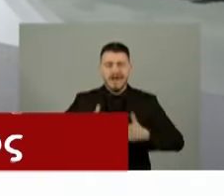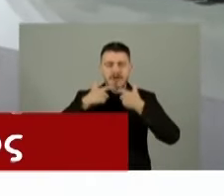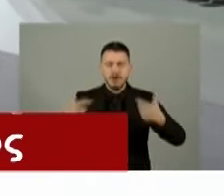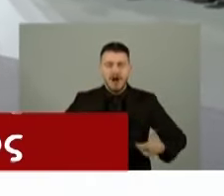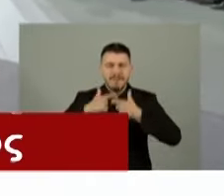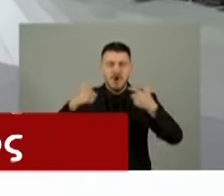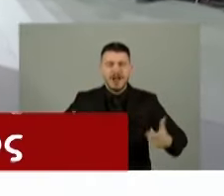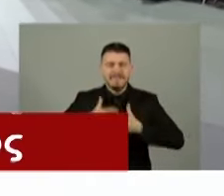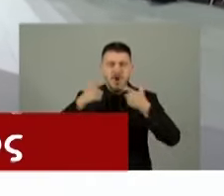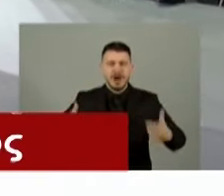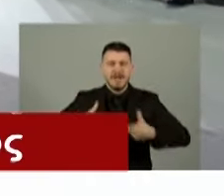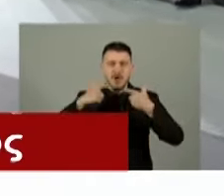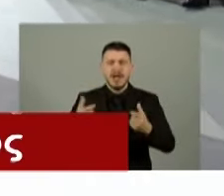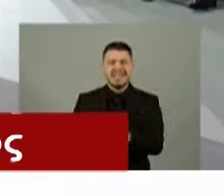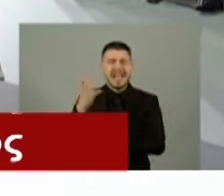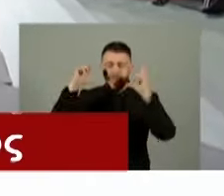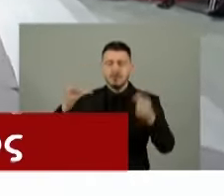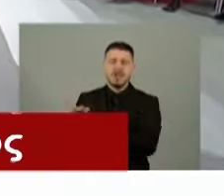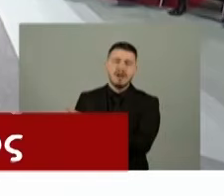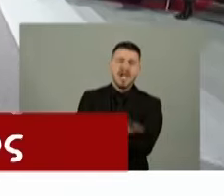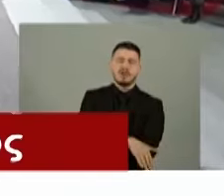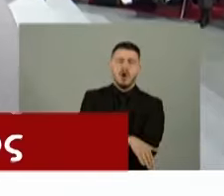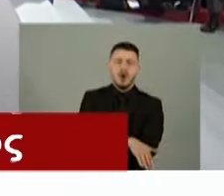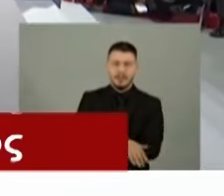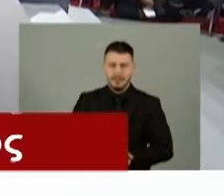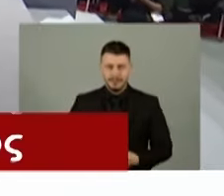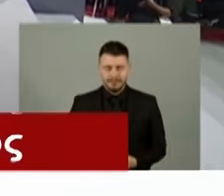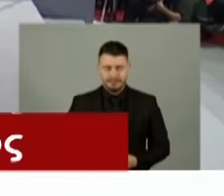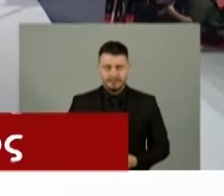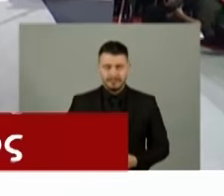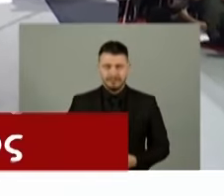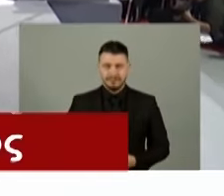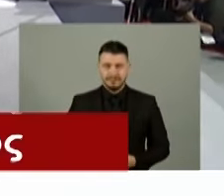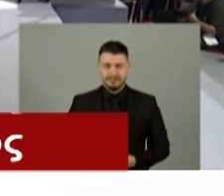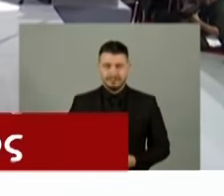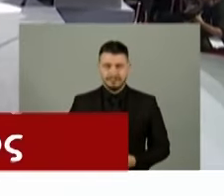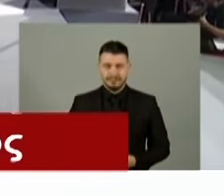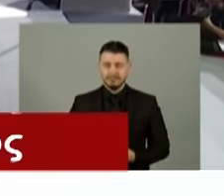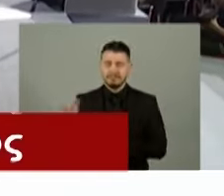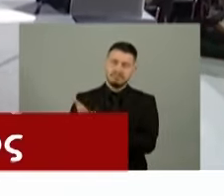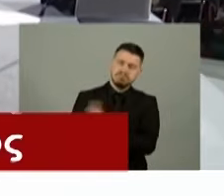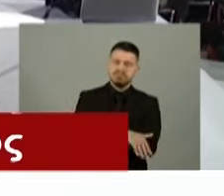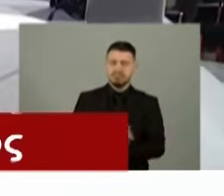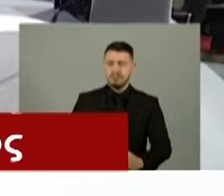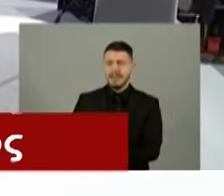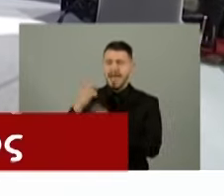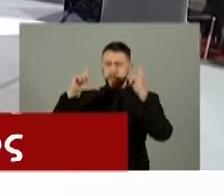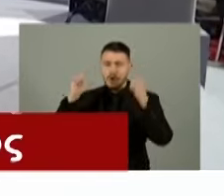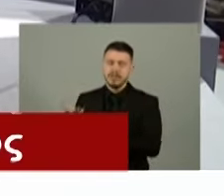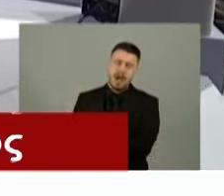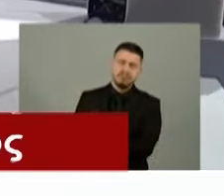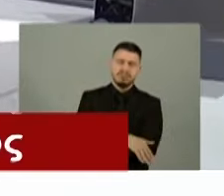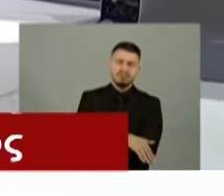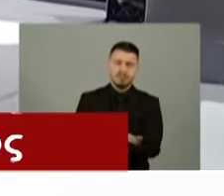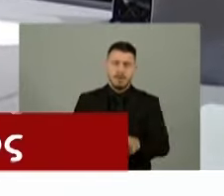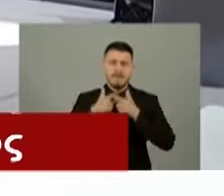το οποίο δύσκολα θα ενωθεί και με τη Νέα Αριστερά ξανά, γιατί υπάρχουν και οι προσωπικές αντιθέσεις, προσωπικοί εγωισμοί και όλα αυτά τα